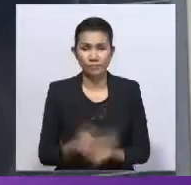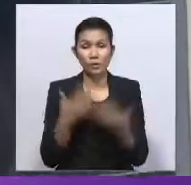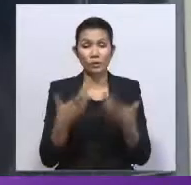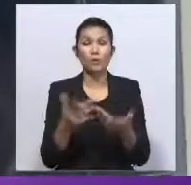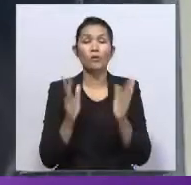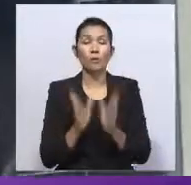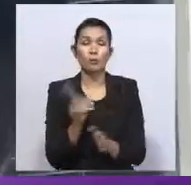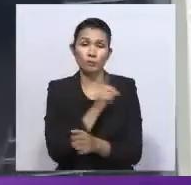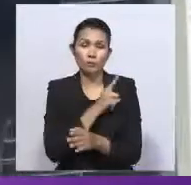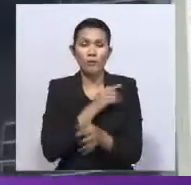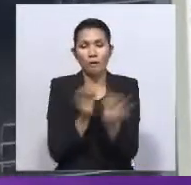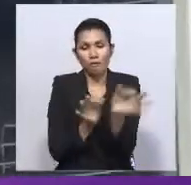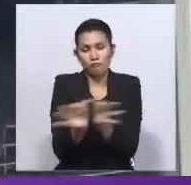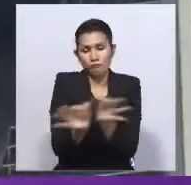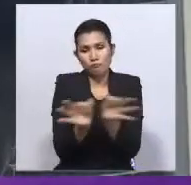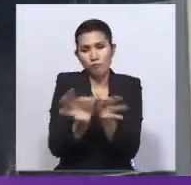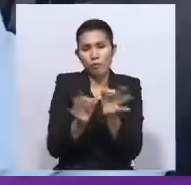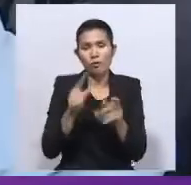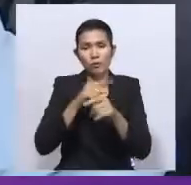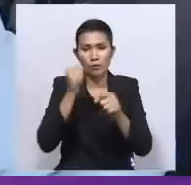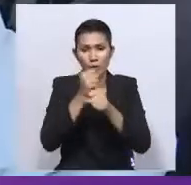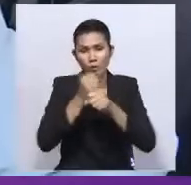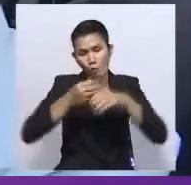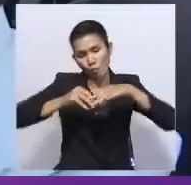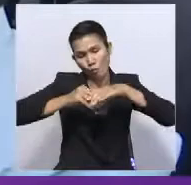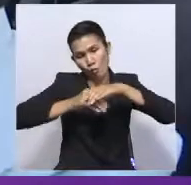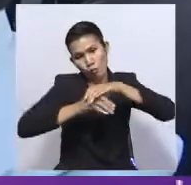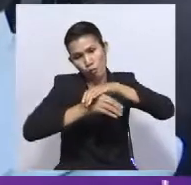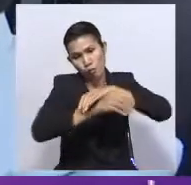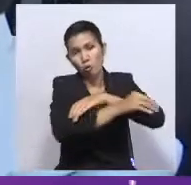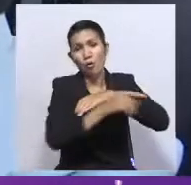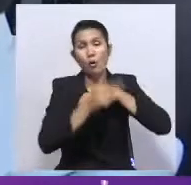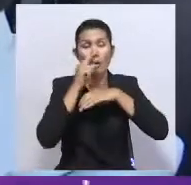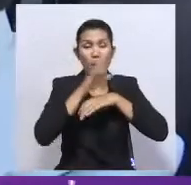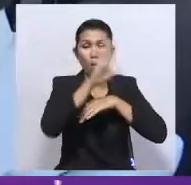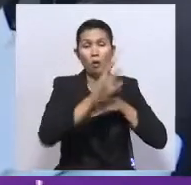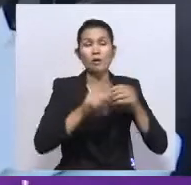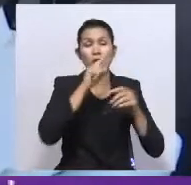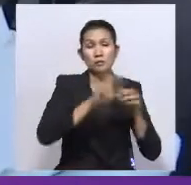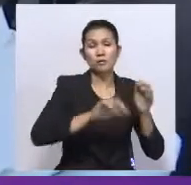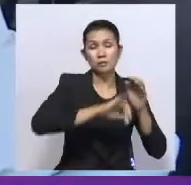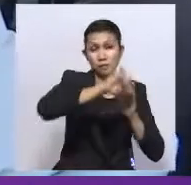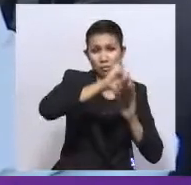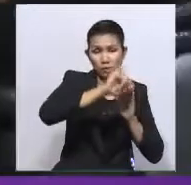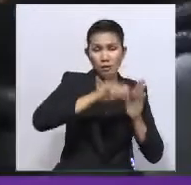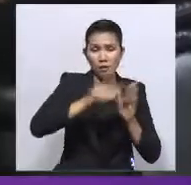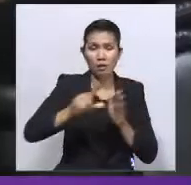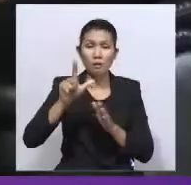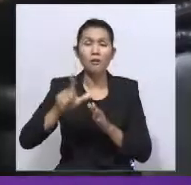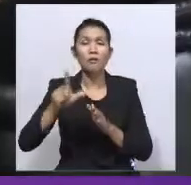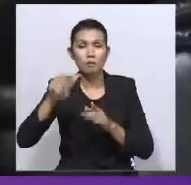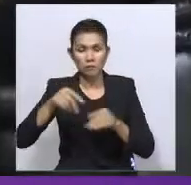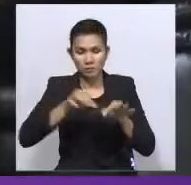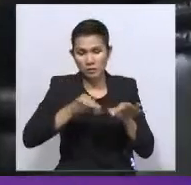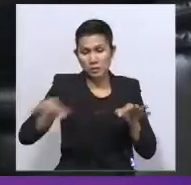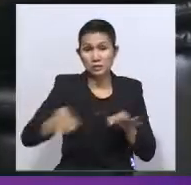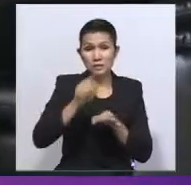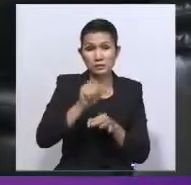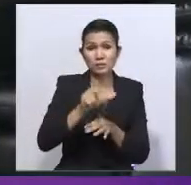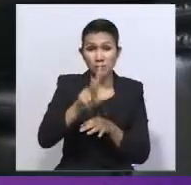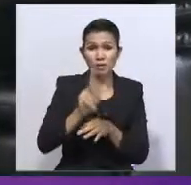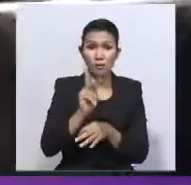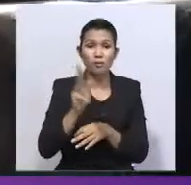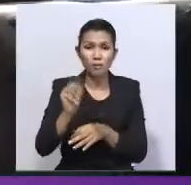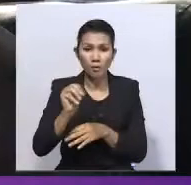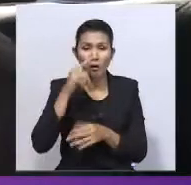จ้าหน้าที่อธิบายขั้นตอนการขุดเจาะอุโมงค์ส่งน้ำแม่กวงอำเภอแม่แตงจังหวัดเชียงใหม่ผ่านผืนป่าระยะทางราว23กิโลเมตรให้พลเ